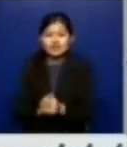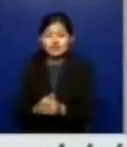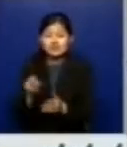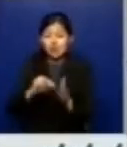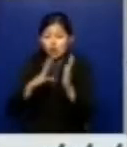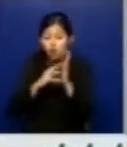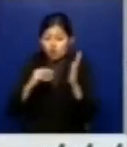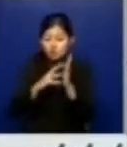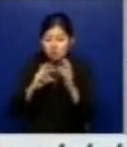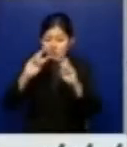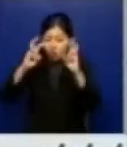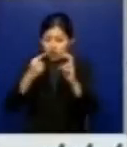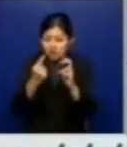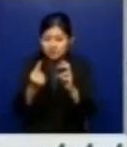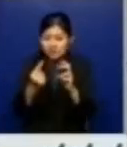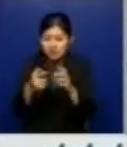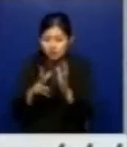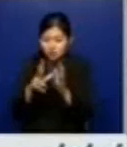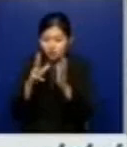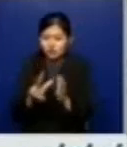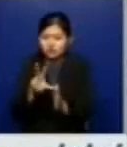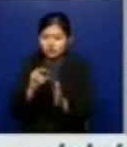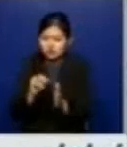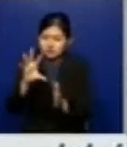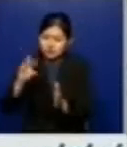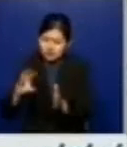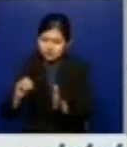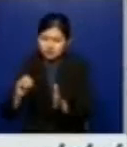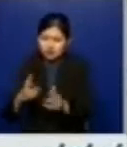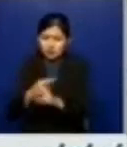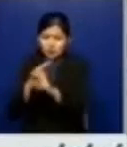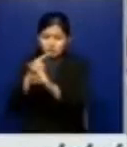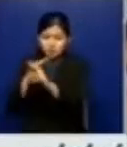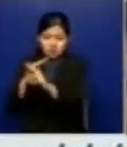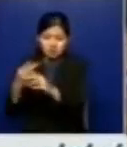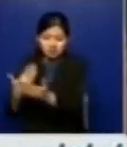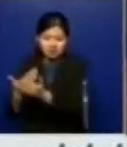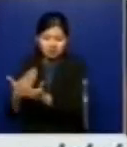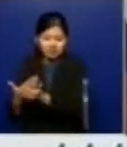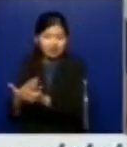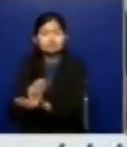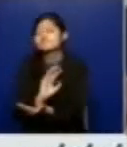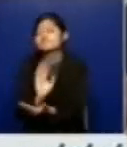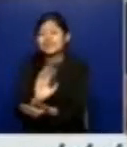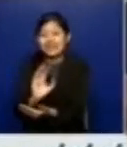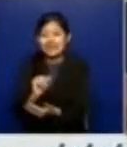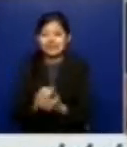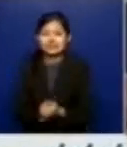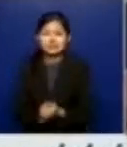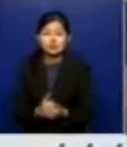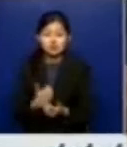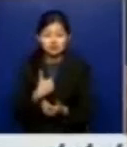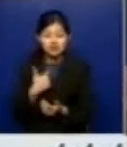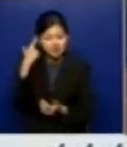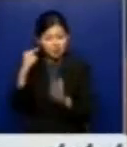เรื่องเดียวกัน30คน50คนเพื่อไปตัวคูณกับเม็ดเงินเนี่ยใช้ไม่ได้ครับตรงนี้เองผมอยากเรียนว่าง